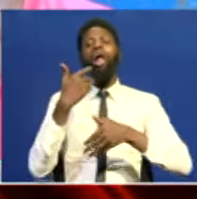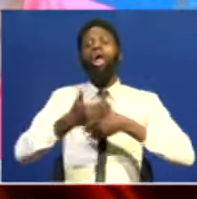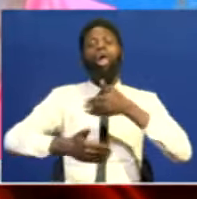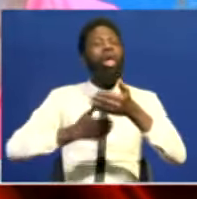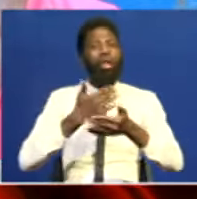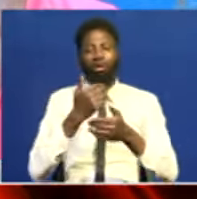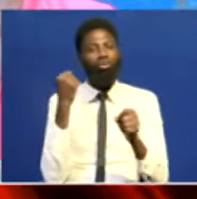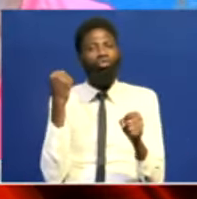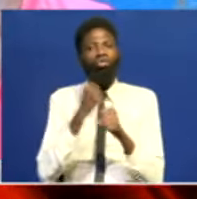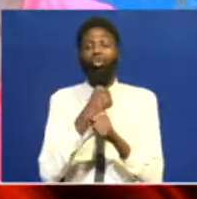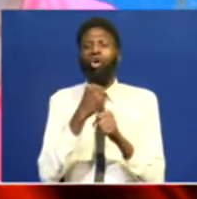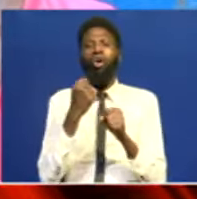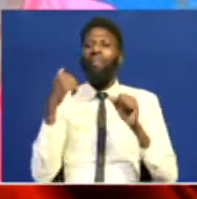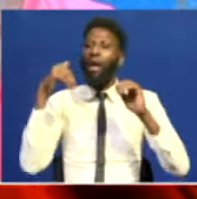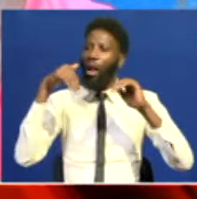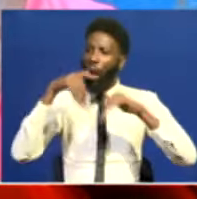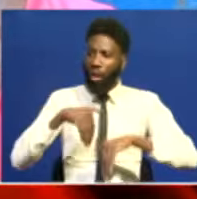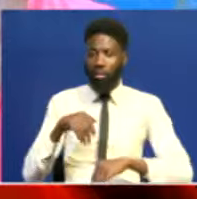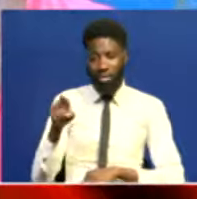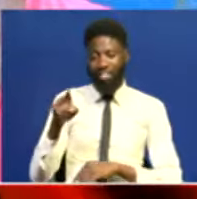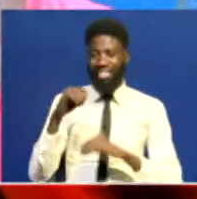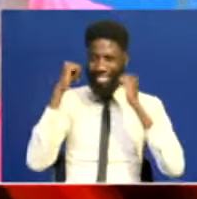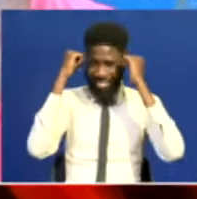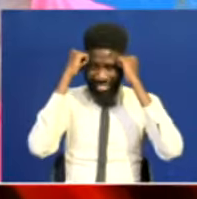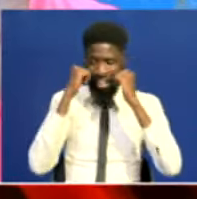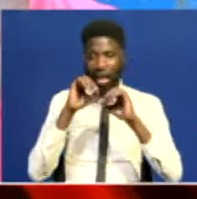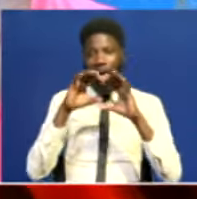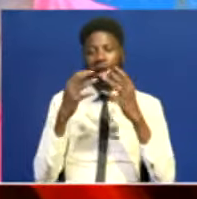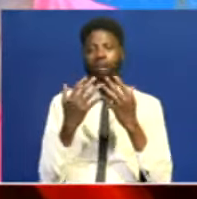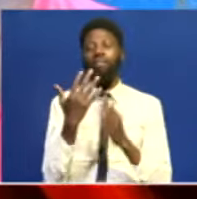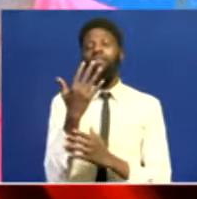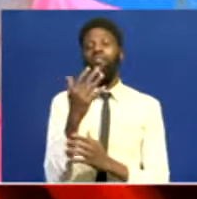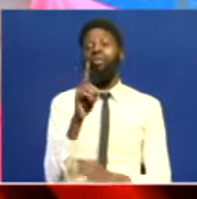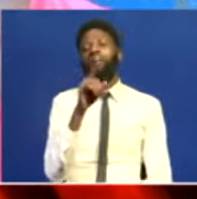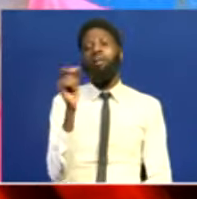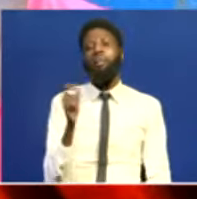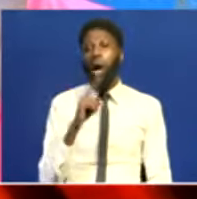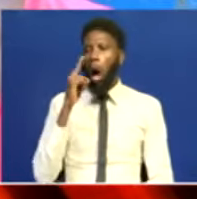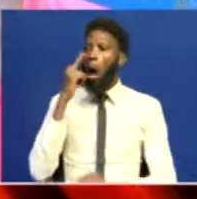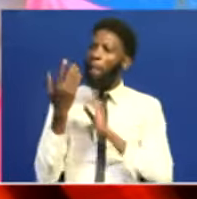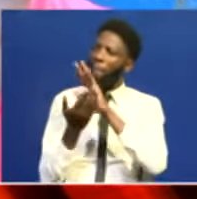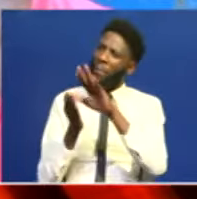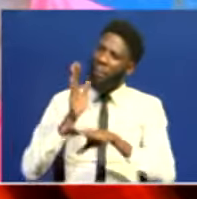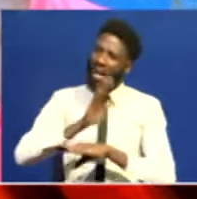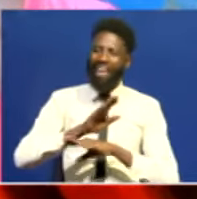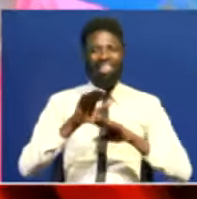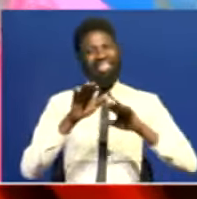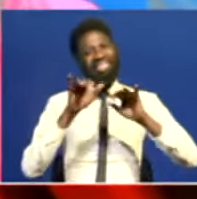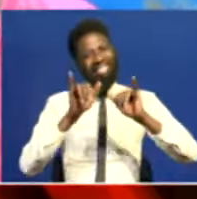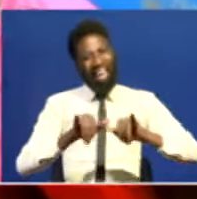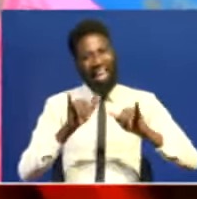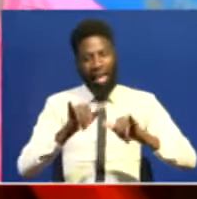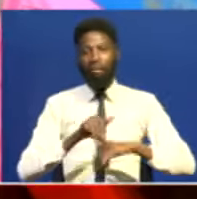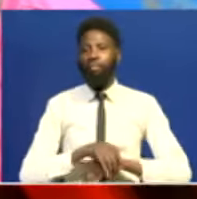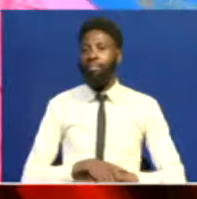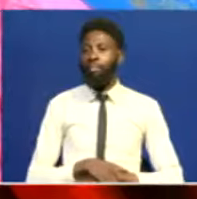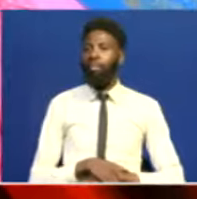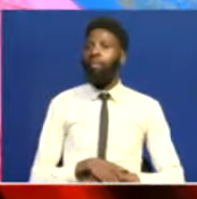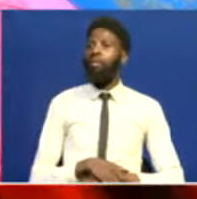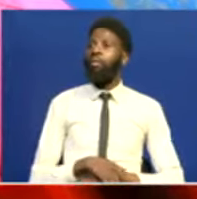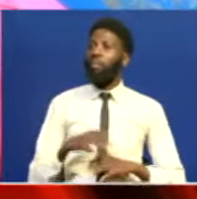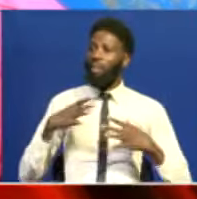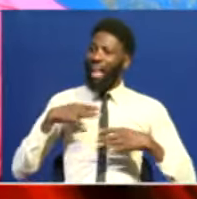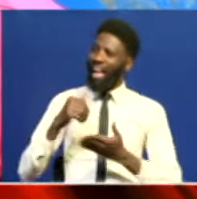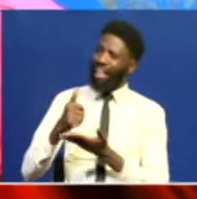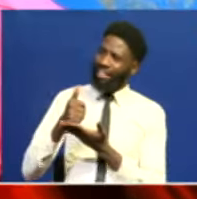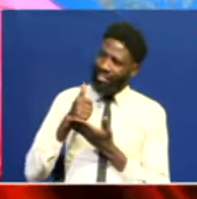vizuri. So Clinton alisoma class 5 mwezi mmoja akaja akakaa nyumbani sababu ya school fees. Nikawa nashauriwa na wenzangu nimpeleke